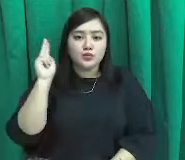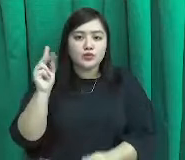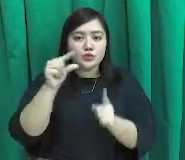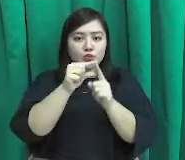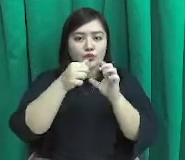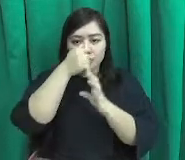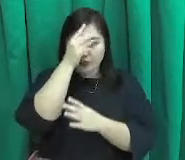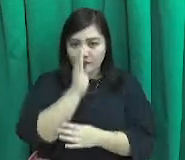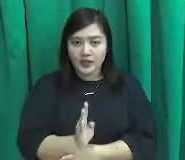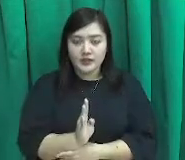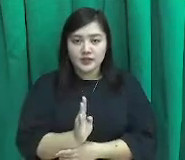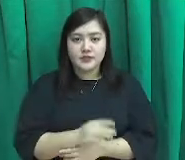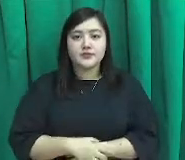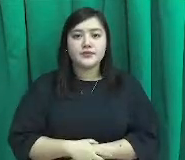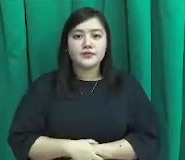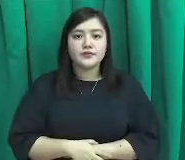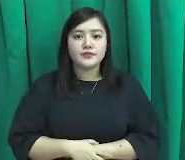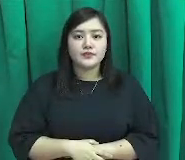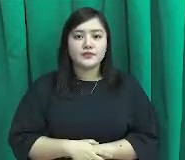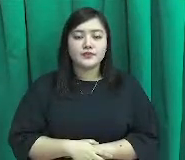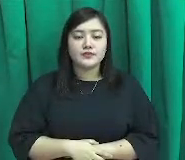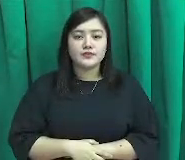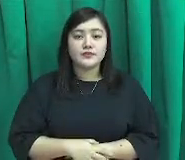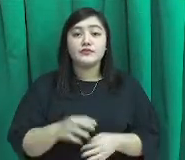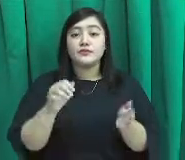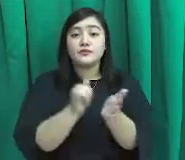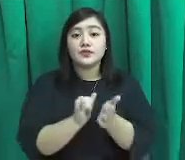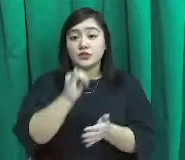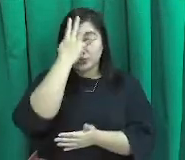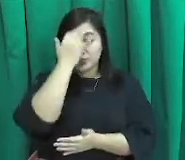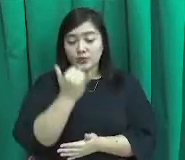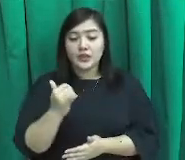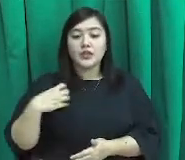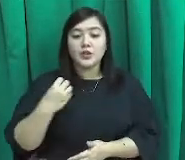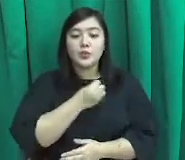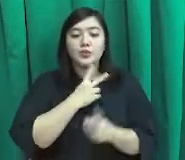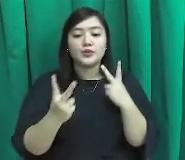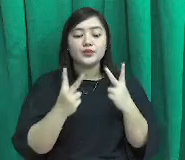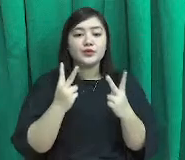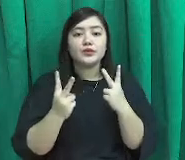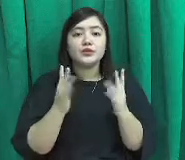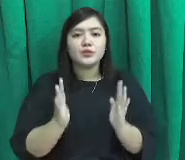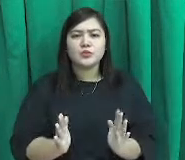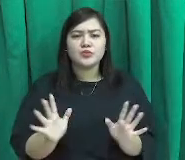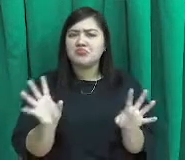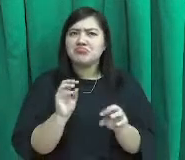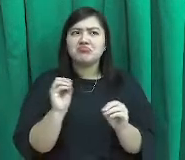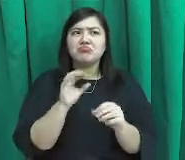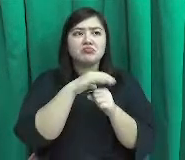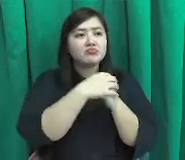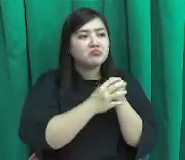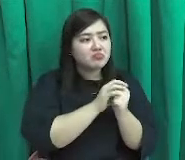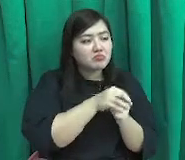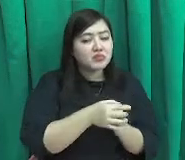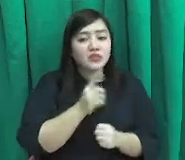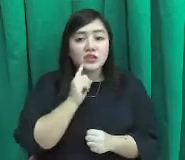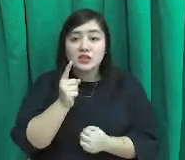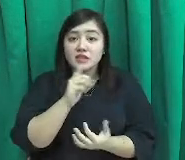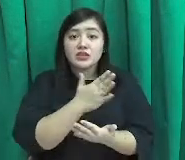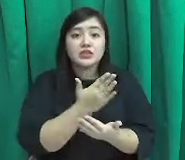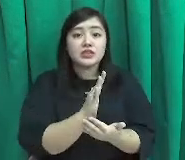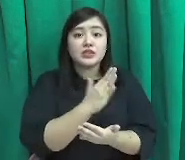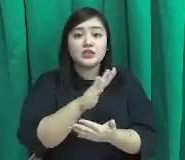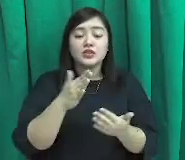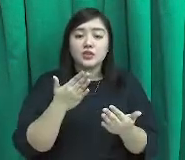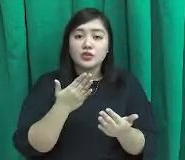tayo nag-guest dito, walang itinatago ang mga guest dito, sinasabi nila lahat kung ano yung mga naging problema, ano yung naging paglago, ano yung naituro